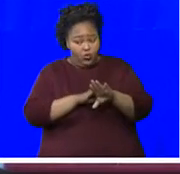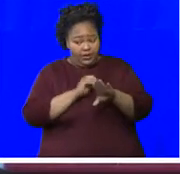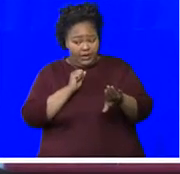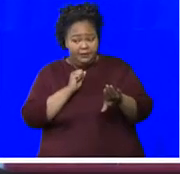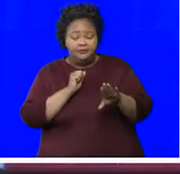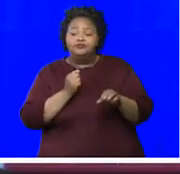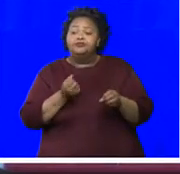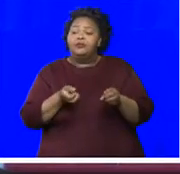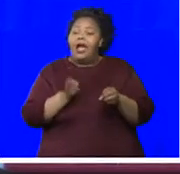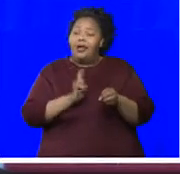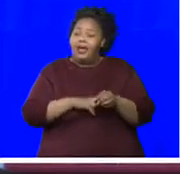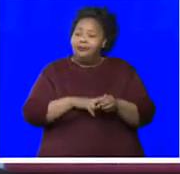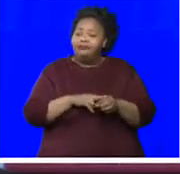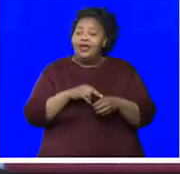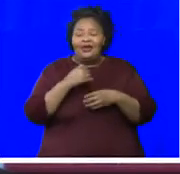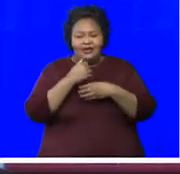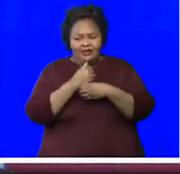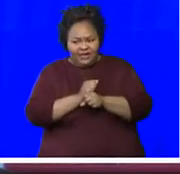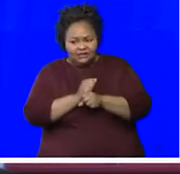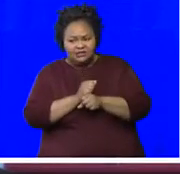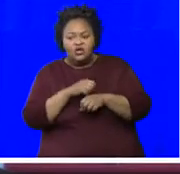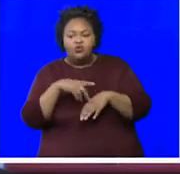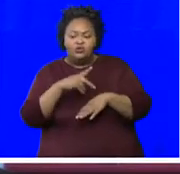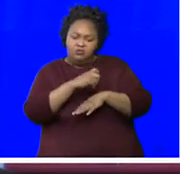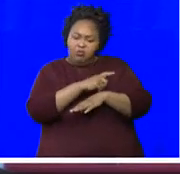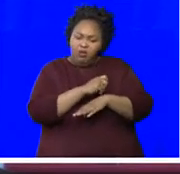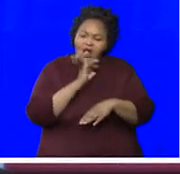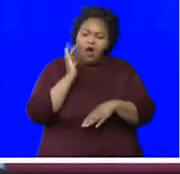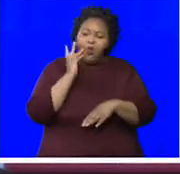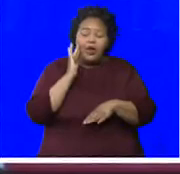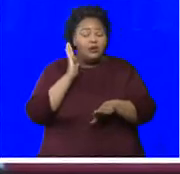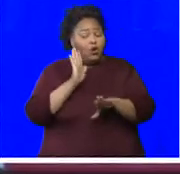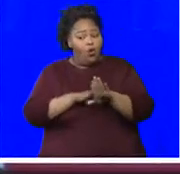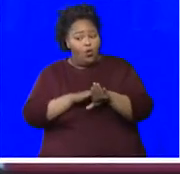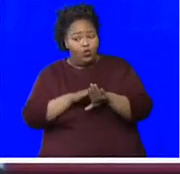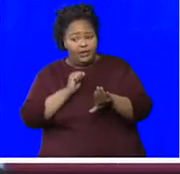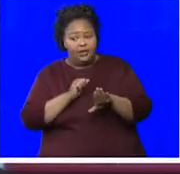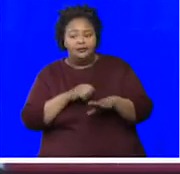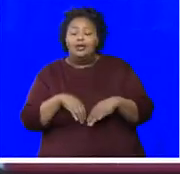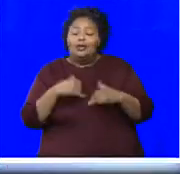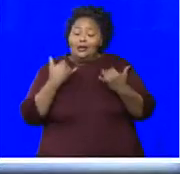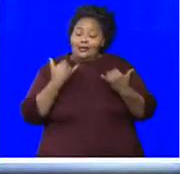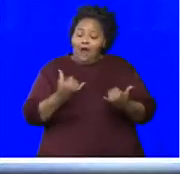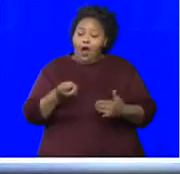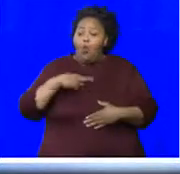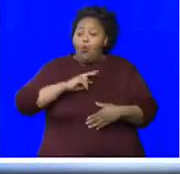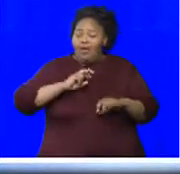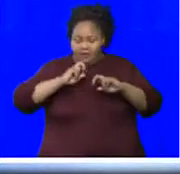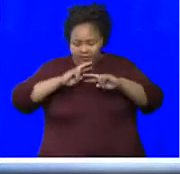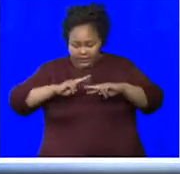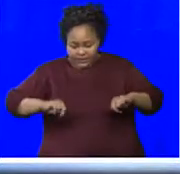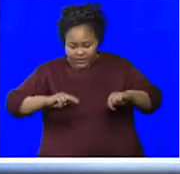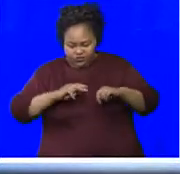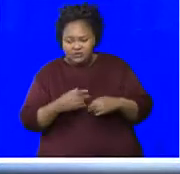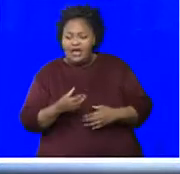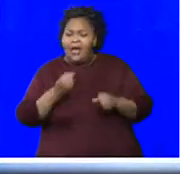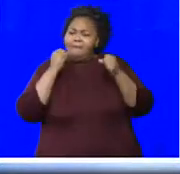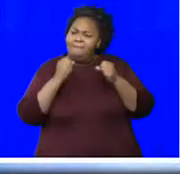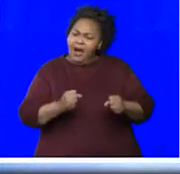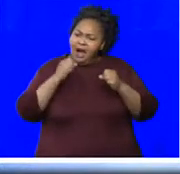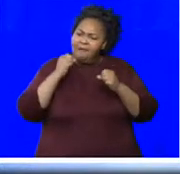lamaphilisi khona sokukhona kusho ukuthi vele mbambamba ayasida yini kuwonga lo gasolina